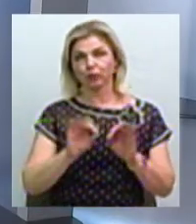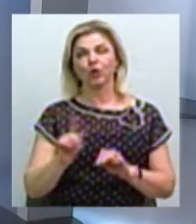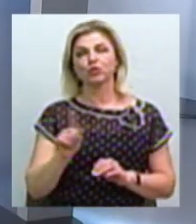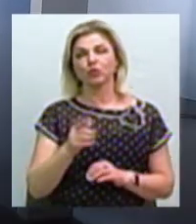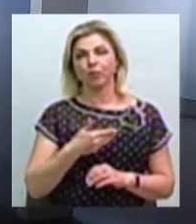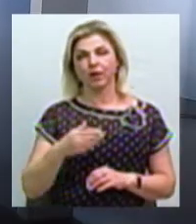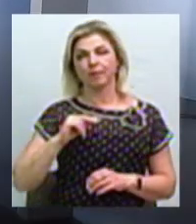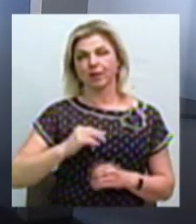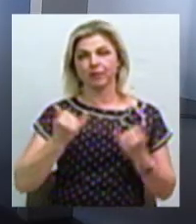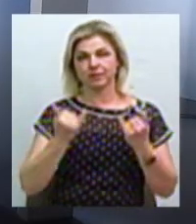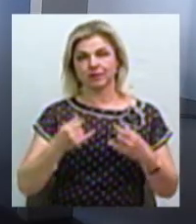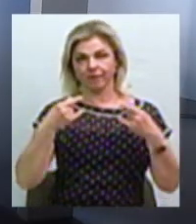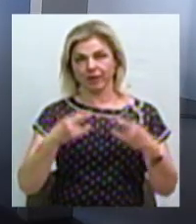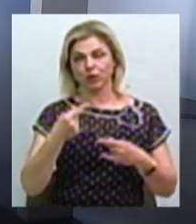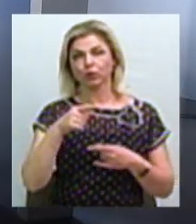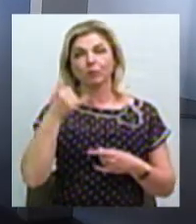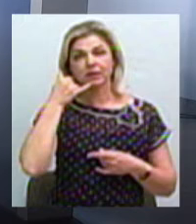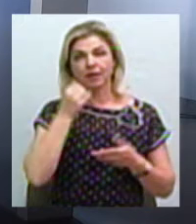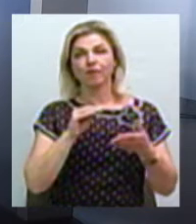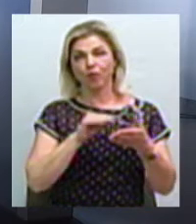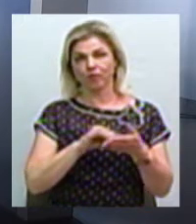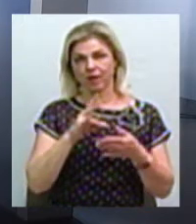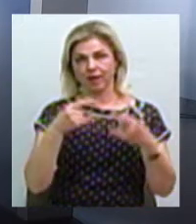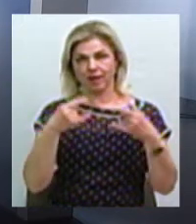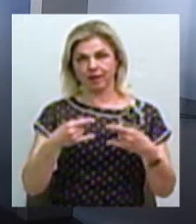студії 76 92